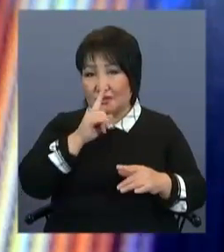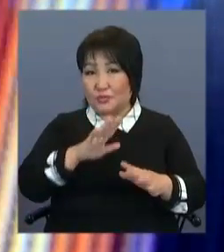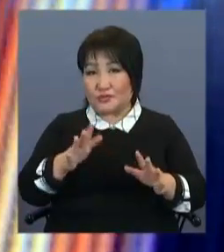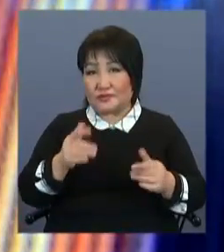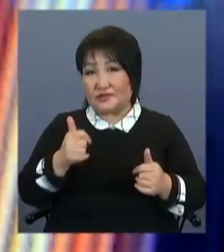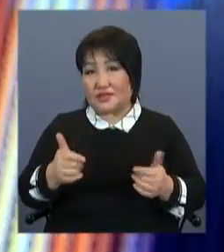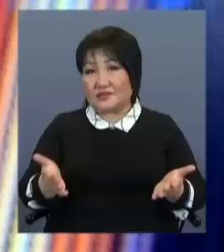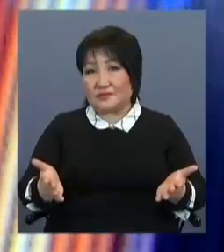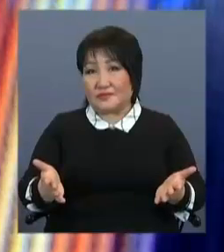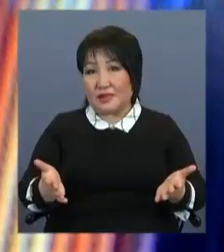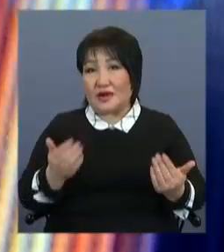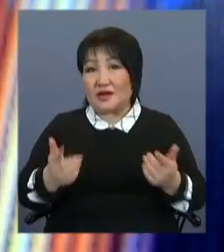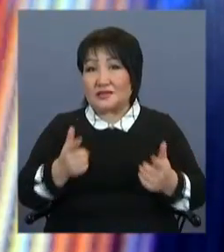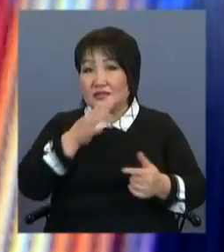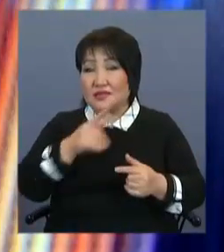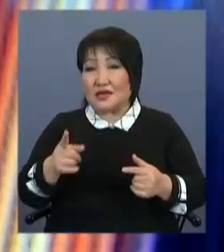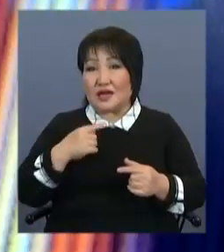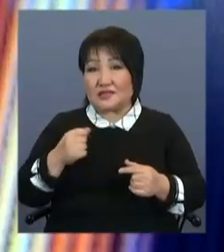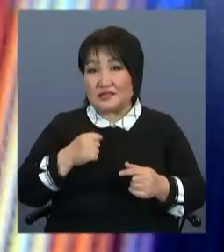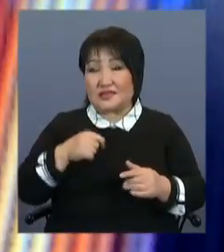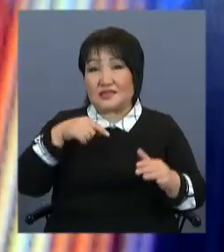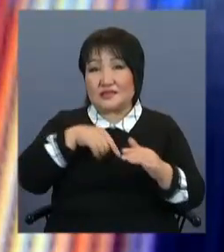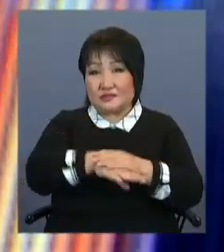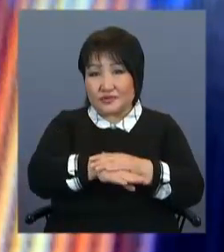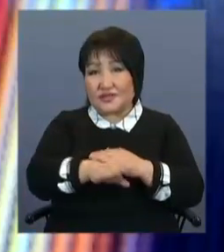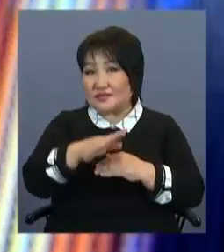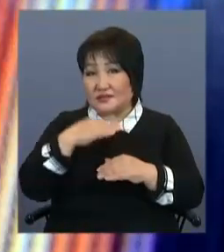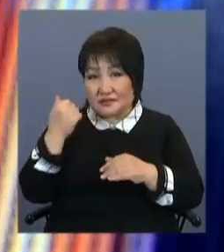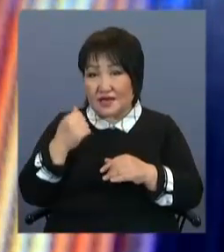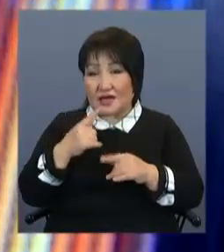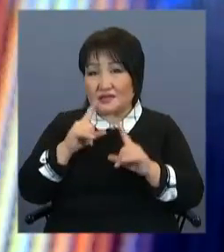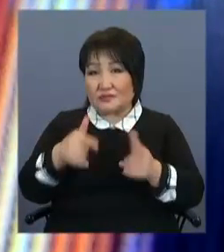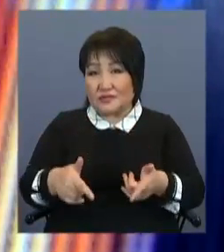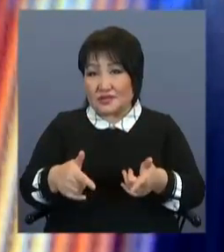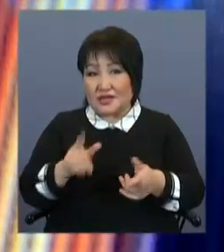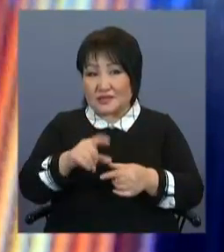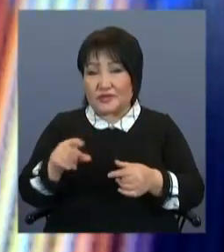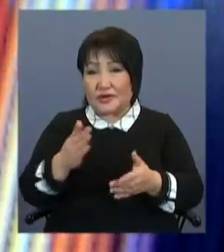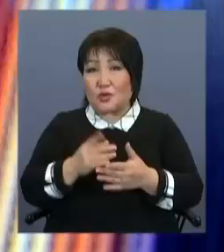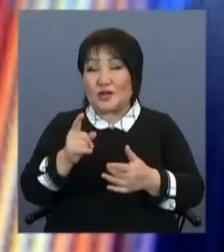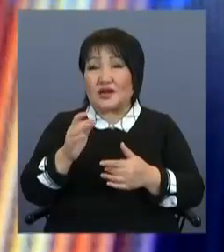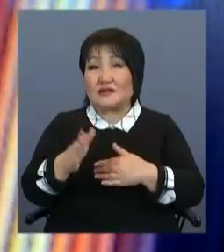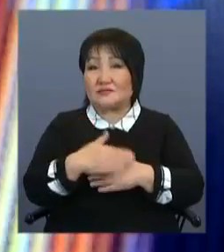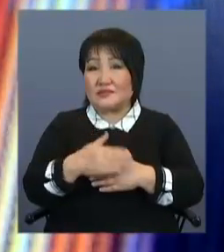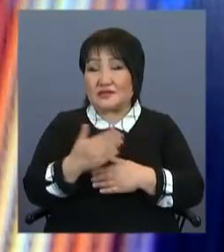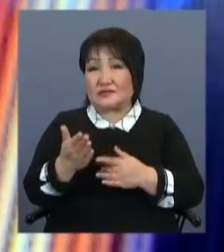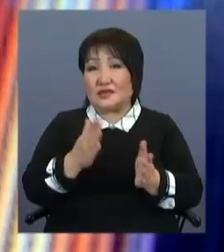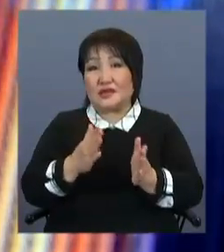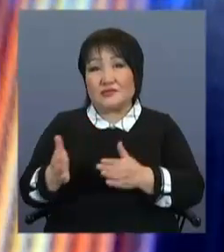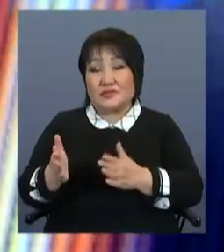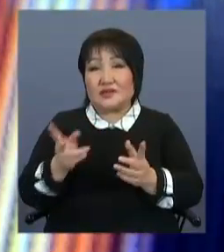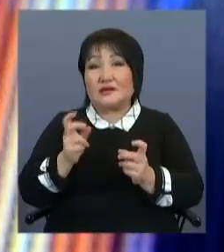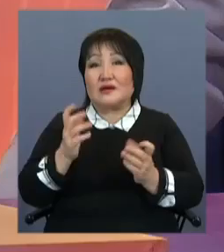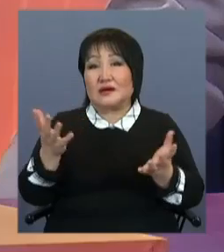әскерден қашатын азаматтар бар. Оларды тәртіпке салу жағы қалай қолға алған дұрыс деп ойлайсыз? Неліктен әскерден қашады?